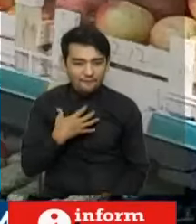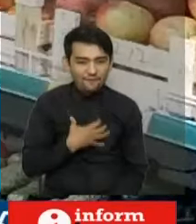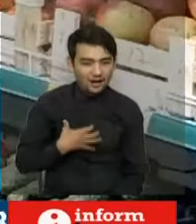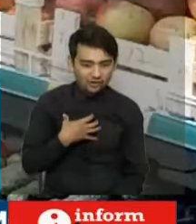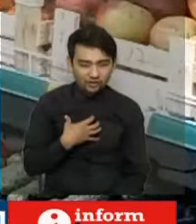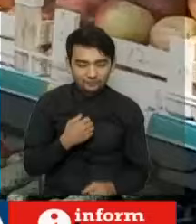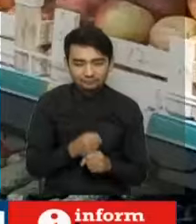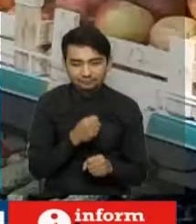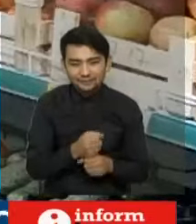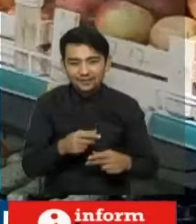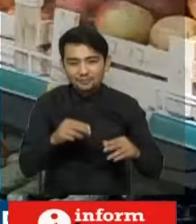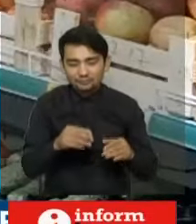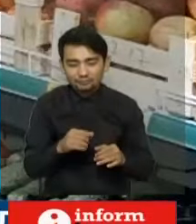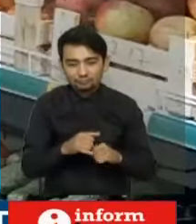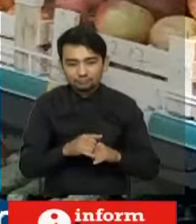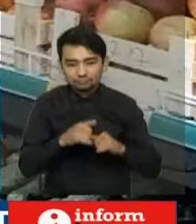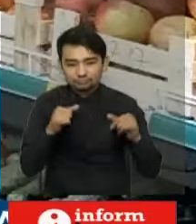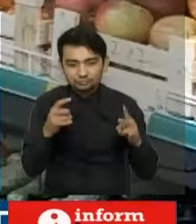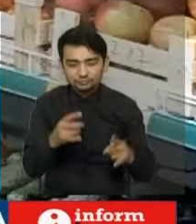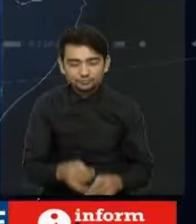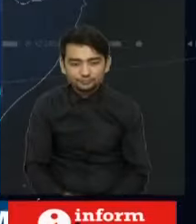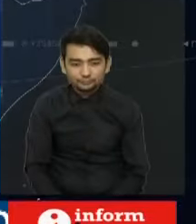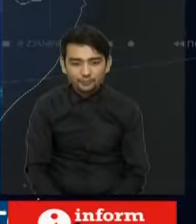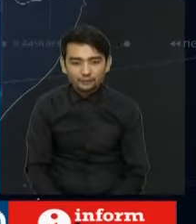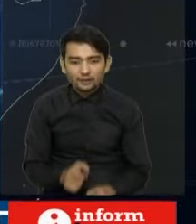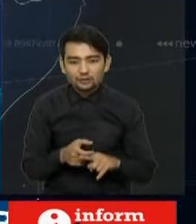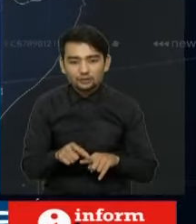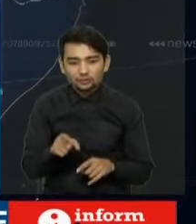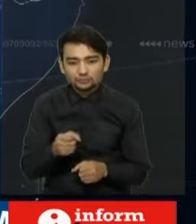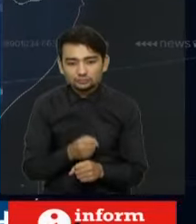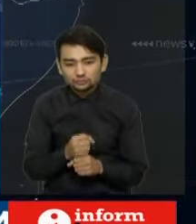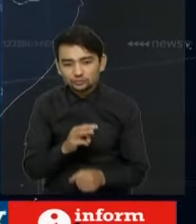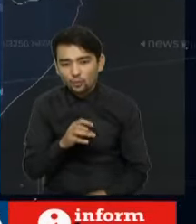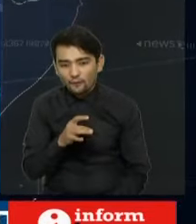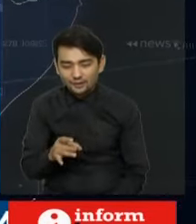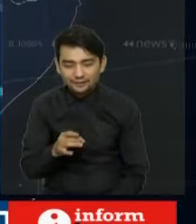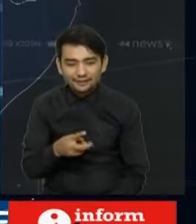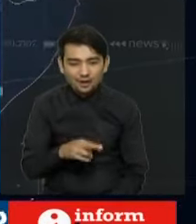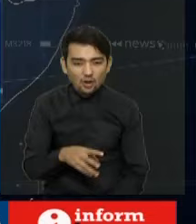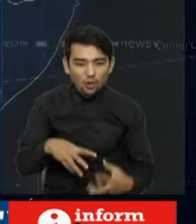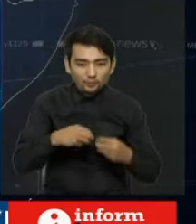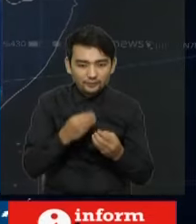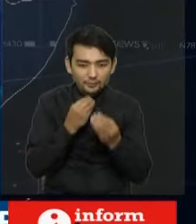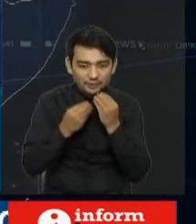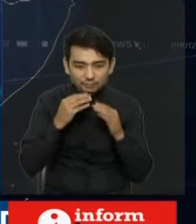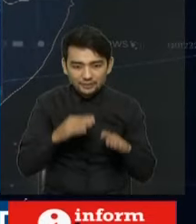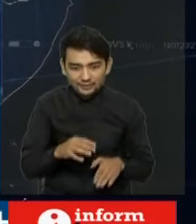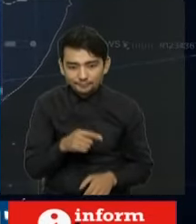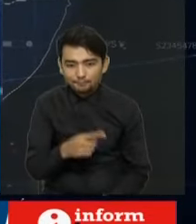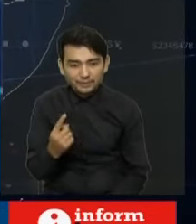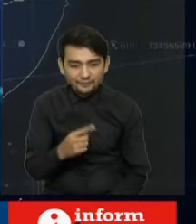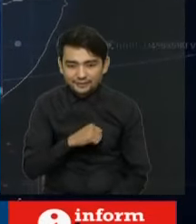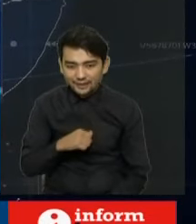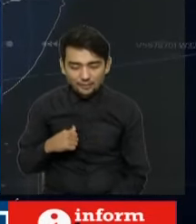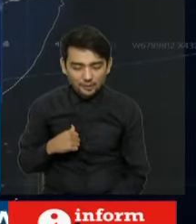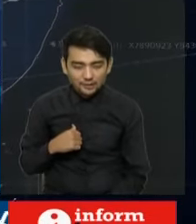отрасли производства. Это производители товаров для общественного питания. Это первая, самая